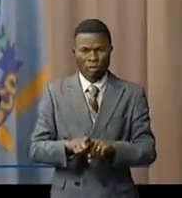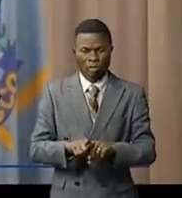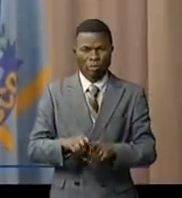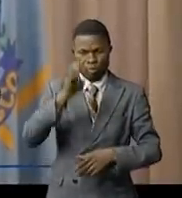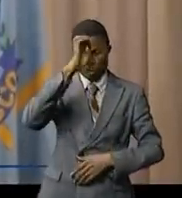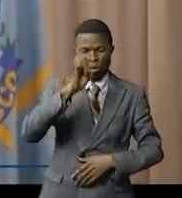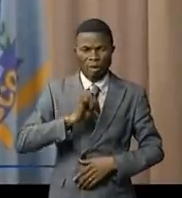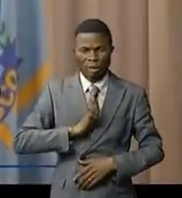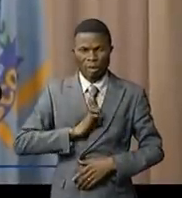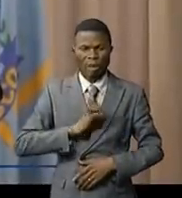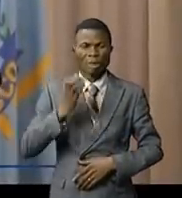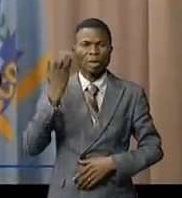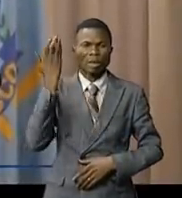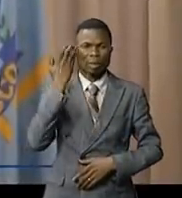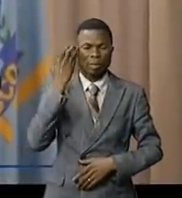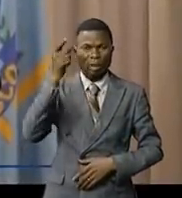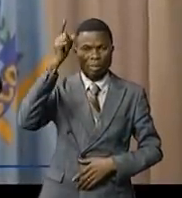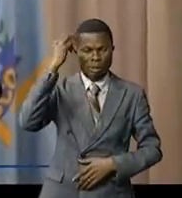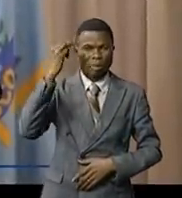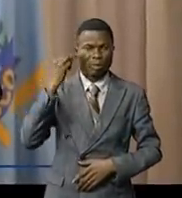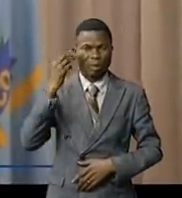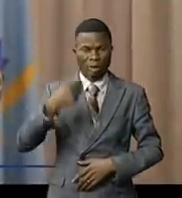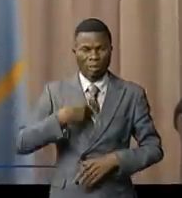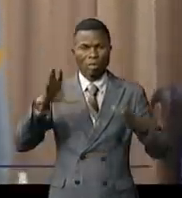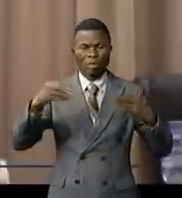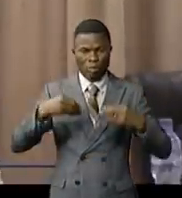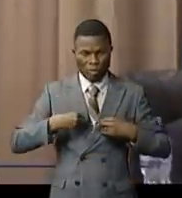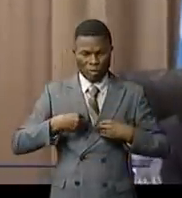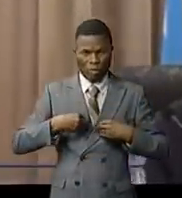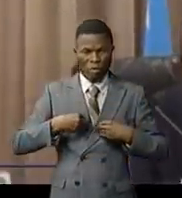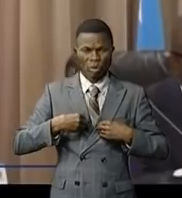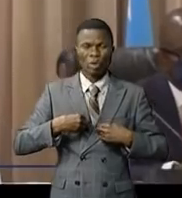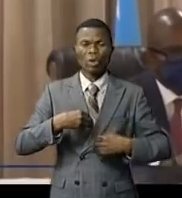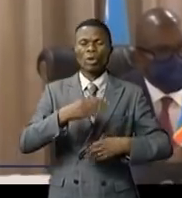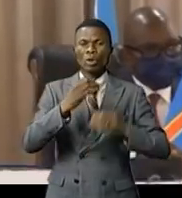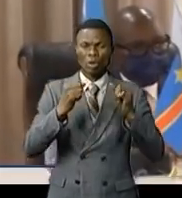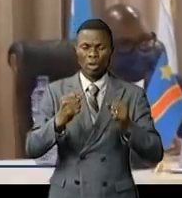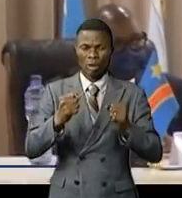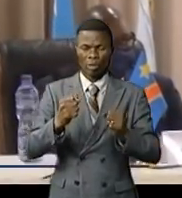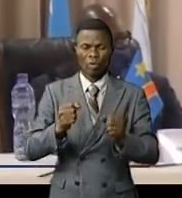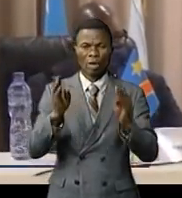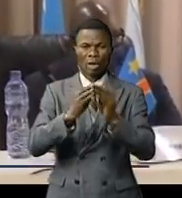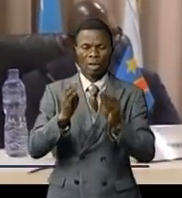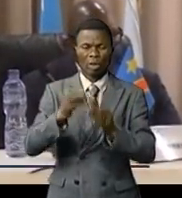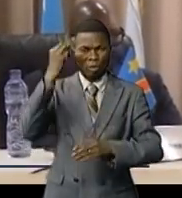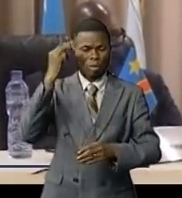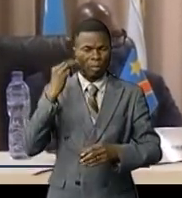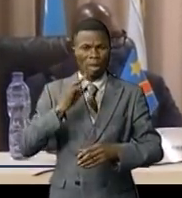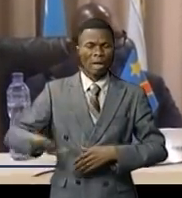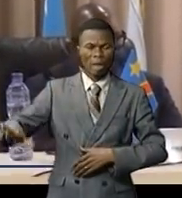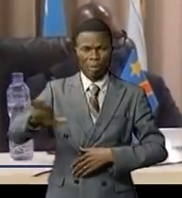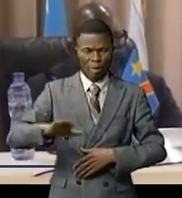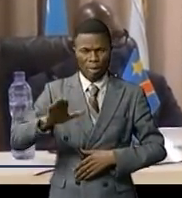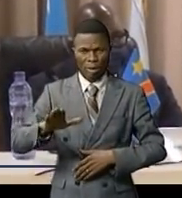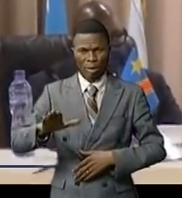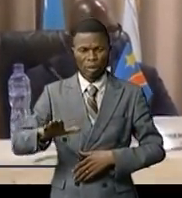Excellences, Monsieur le Premier ministre, j'accepte la fonction de président du Conseil des ministres des États membres de l'APCO